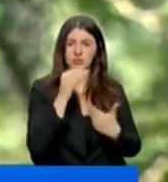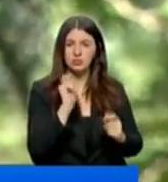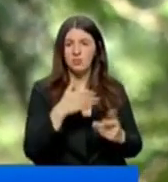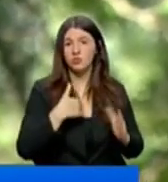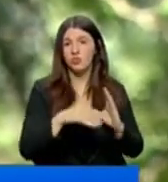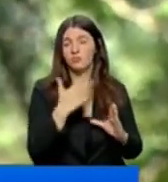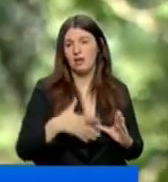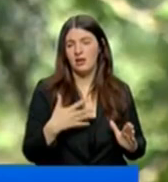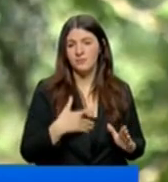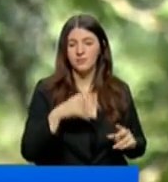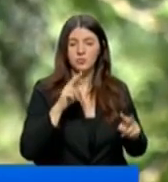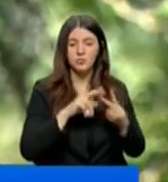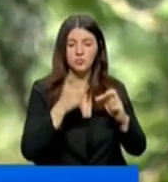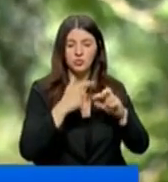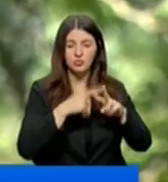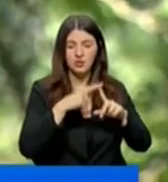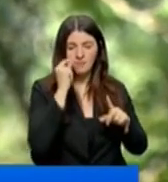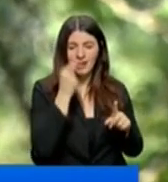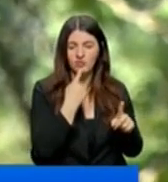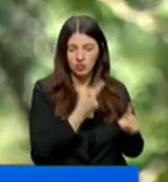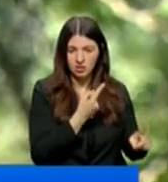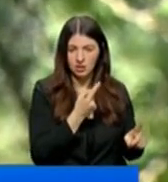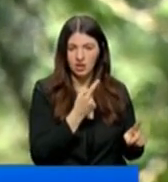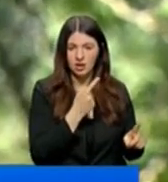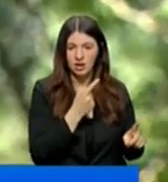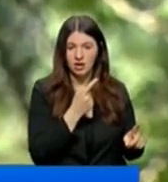yorumunuzu rica edeceğim. Murat Yetkin diyor ki,